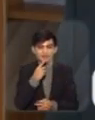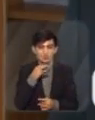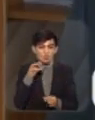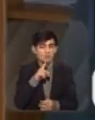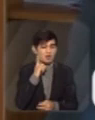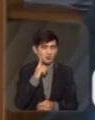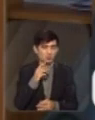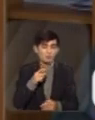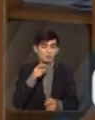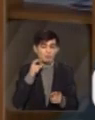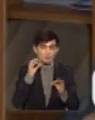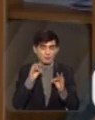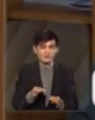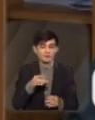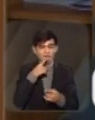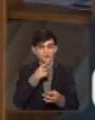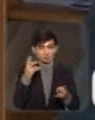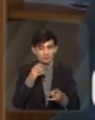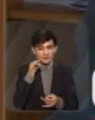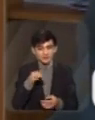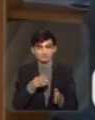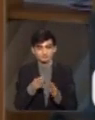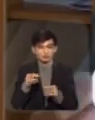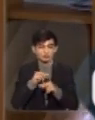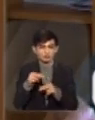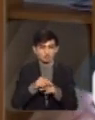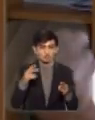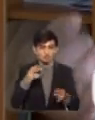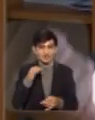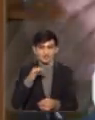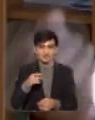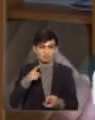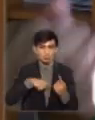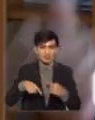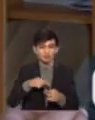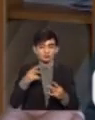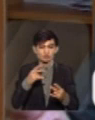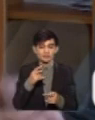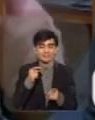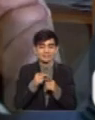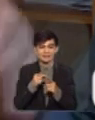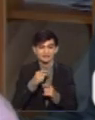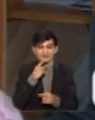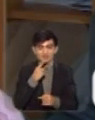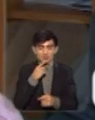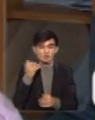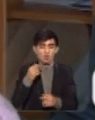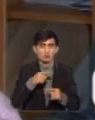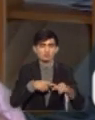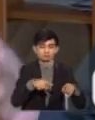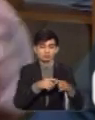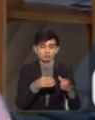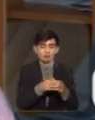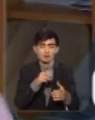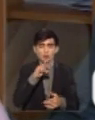дұрыс сөйлеуі менен соған бағытталатын шараларды олар өткізілмейді. Сондықтан біз ол тілдер комитеті дейміз бе?